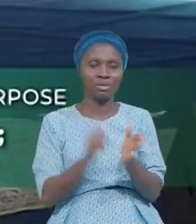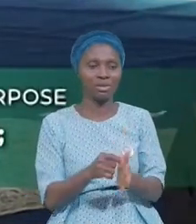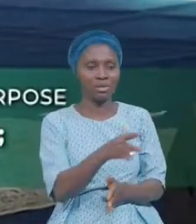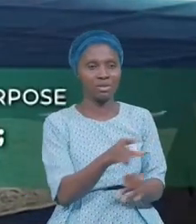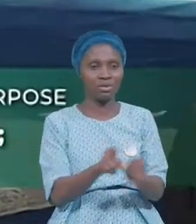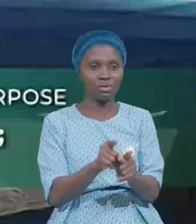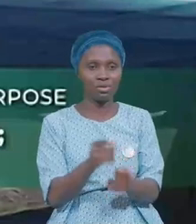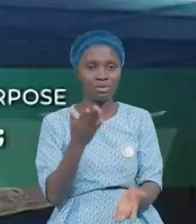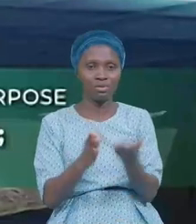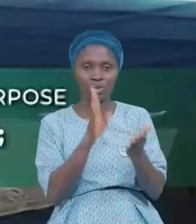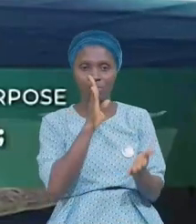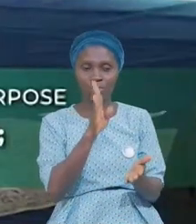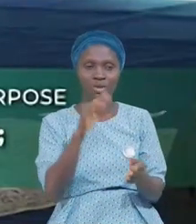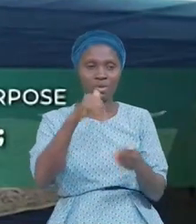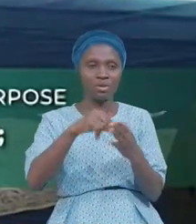Partenariat.